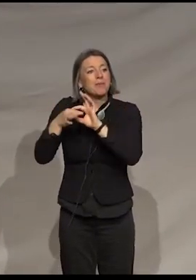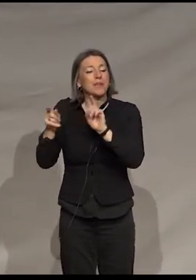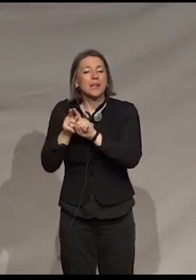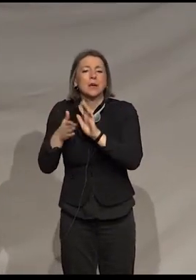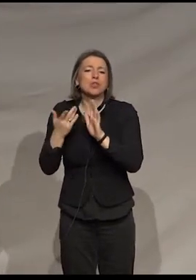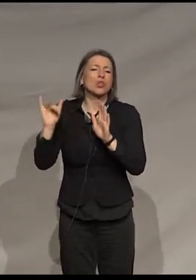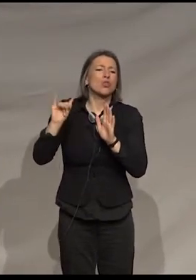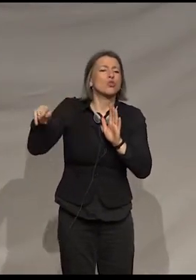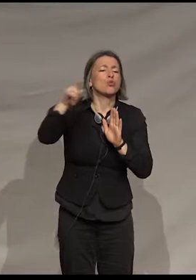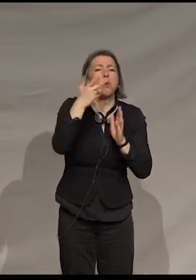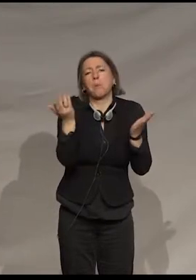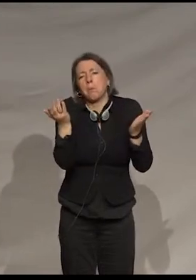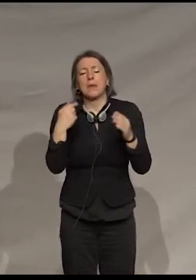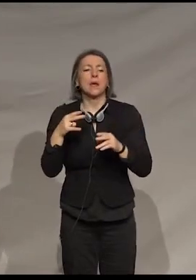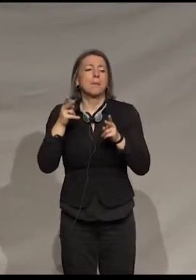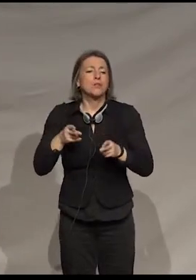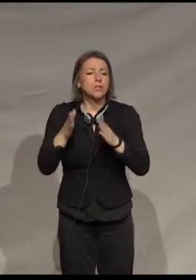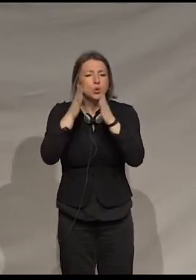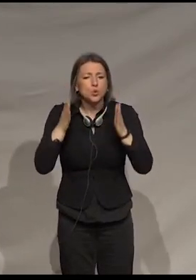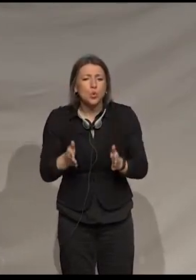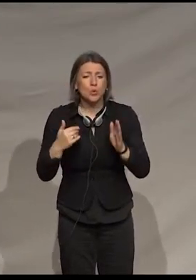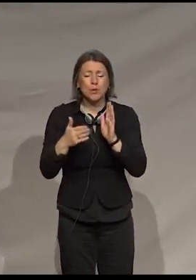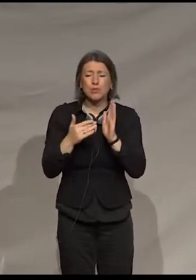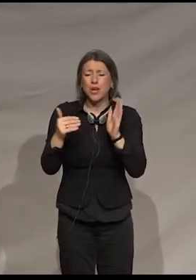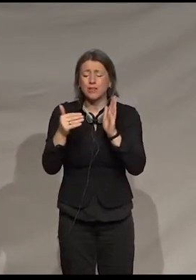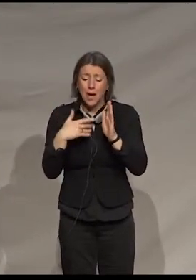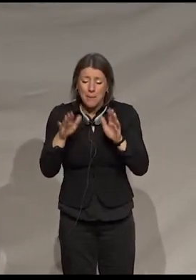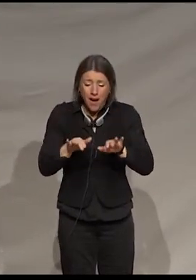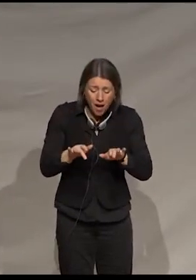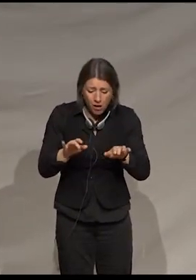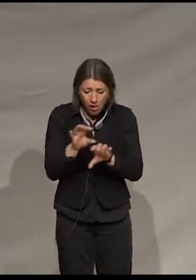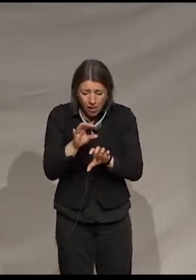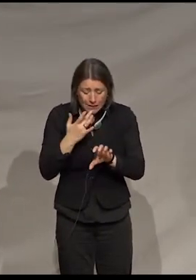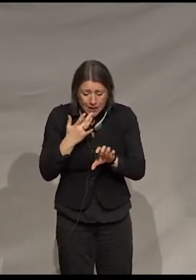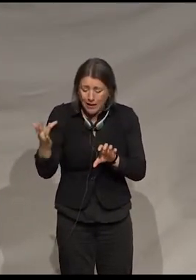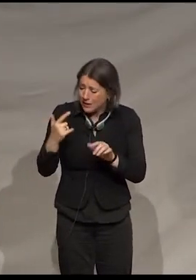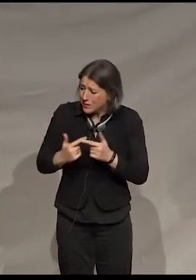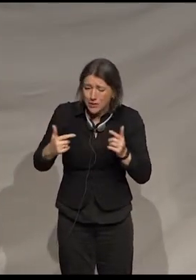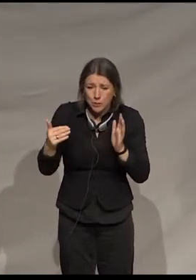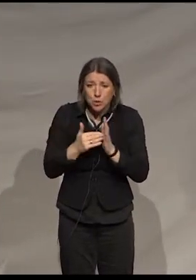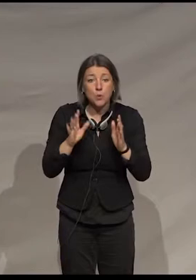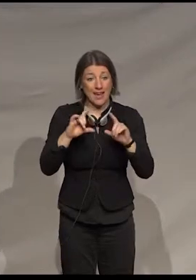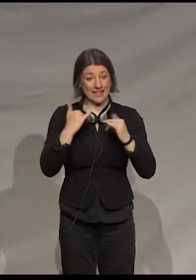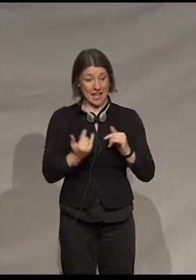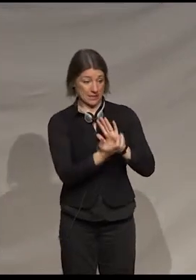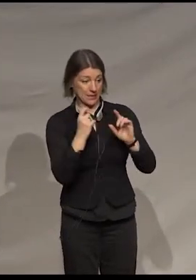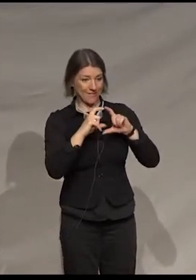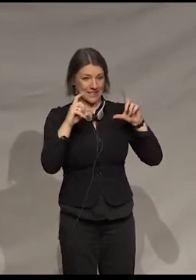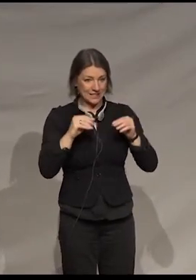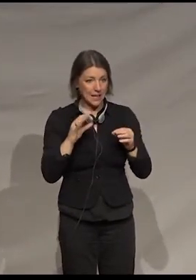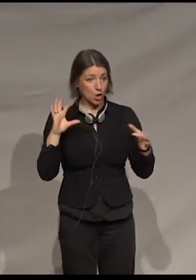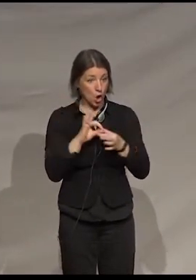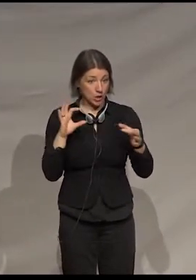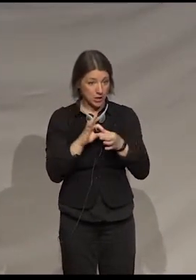zařízeních někteří lidé budou chtít péči, technickou nadálku, vzdálenou technickou podporu, vezměte si vizitku. A v tuhle chvíli